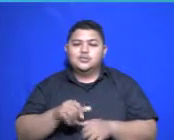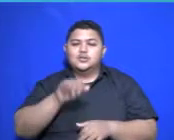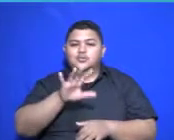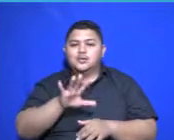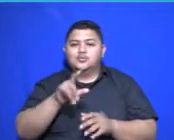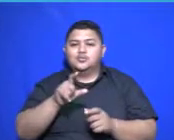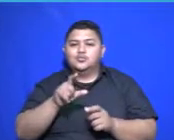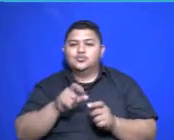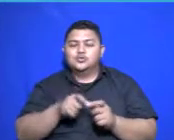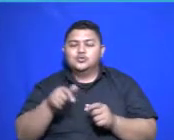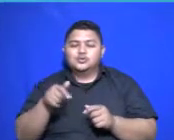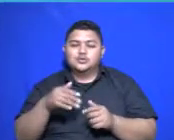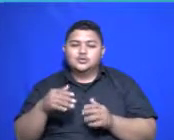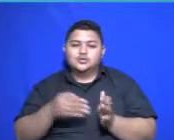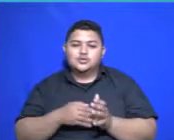65.650 guru.